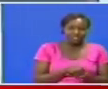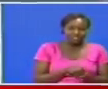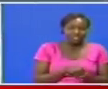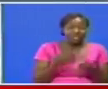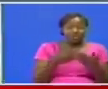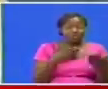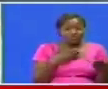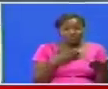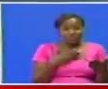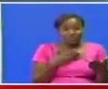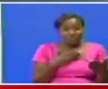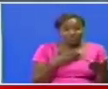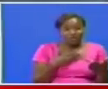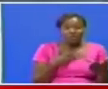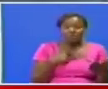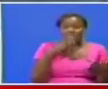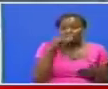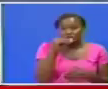Kabla sija zungumza,